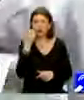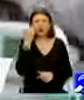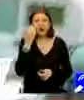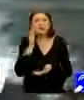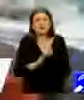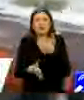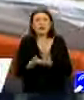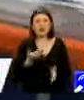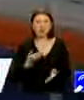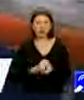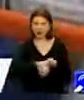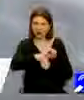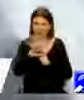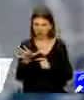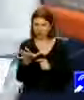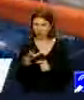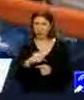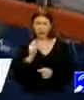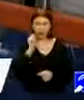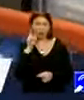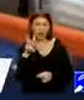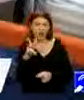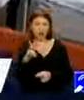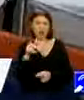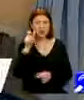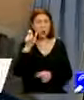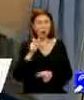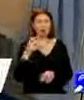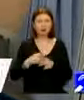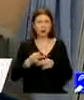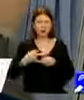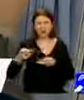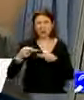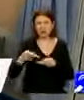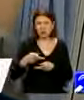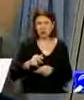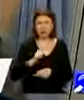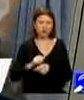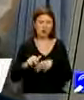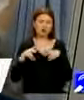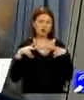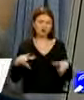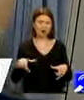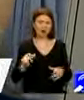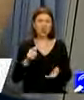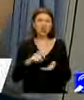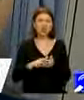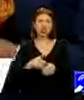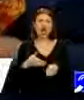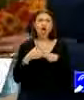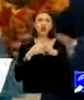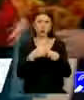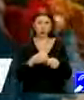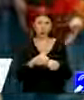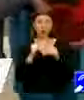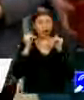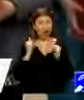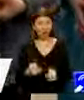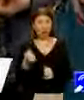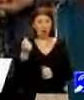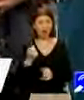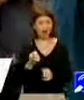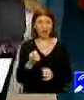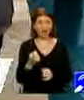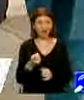sfârși această pandemie. Zilnic, zeci de pacienți ajung în mâinile lor în stare foarte gravă și le cer ajutorul. Acum a venit